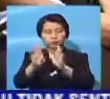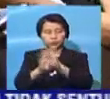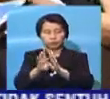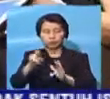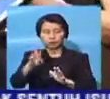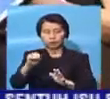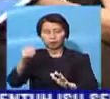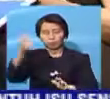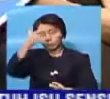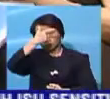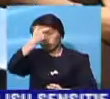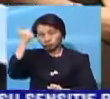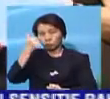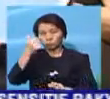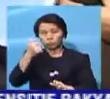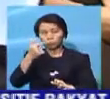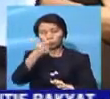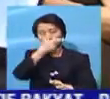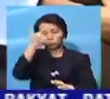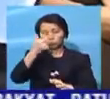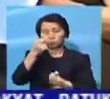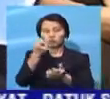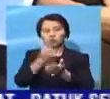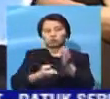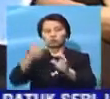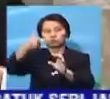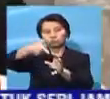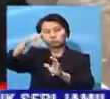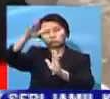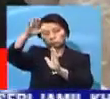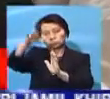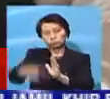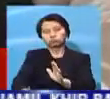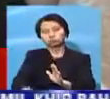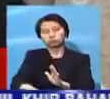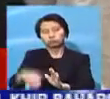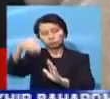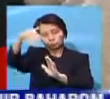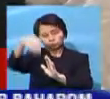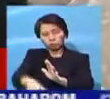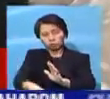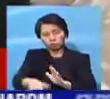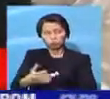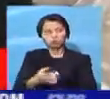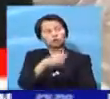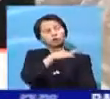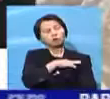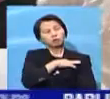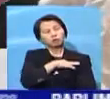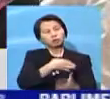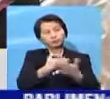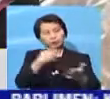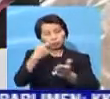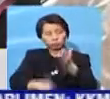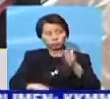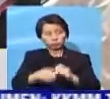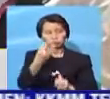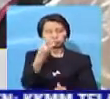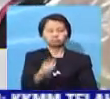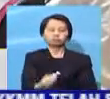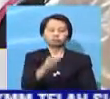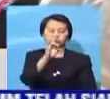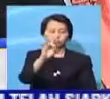RM204.9 bilion disebabkan kejatuhan harga minyak mentah, manakala keuntungan sebelum cukai merosot 8%